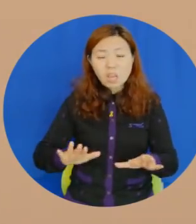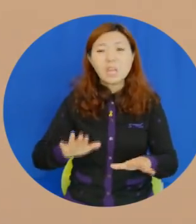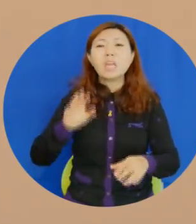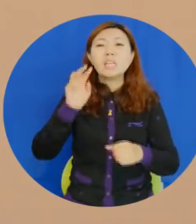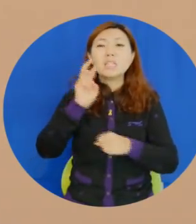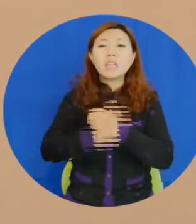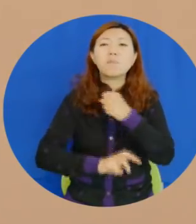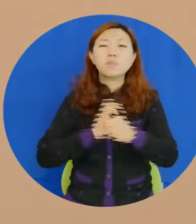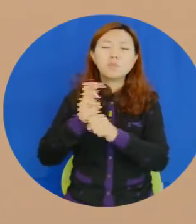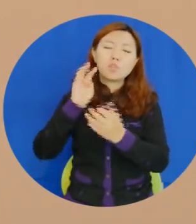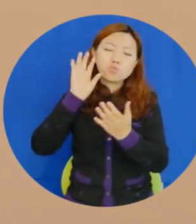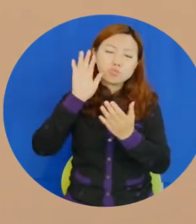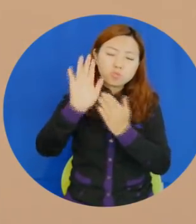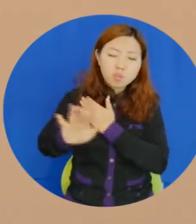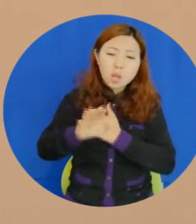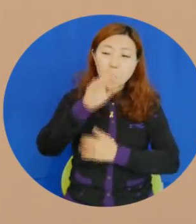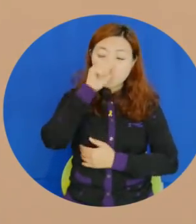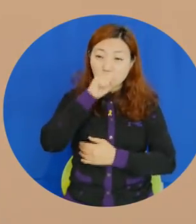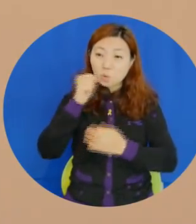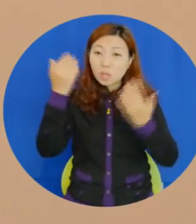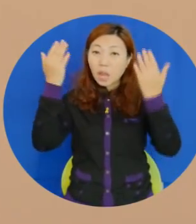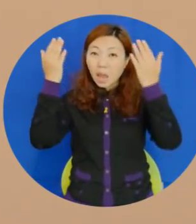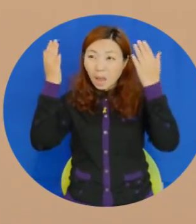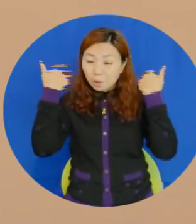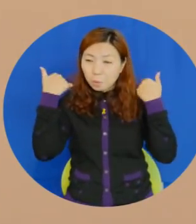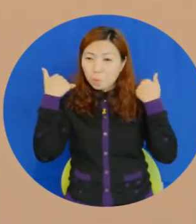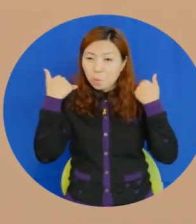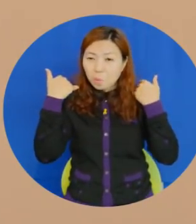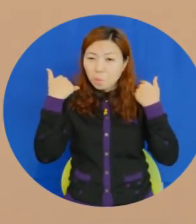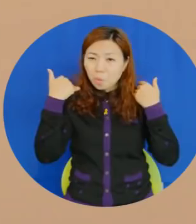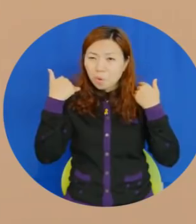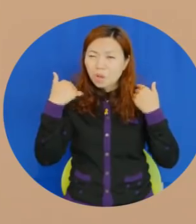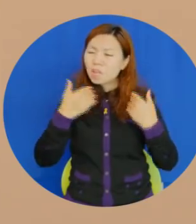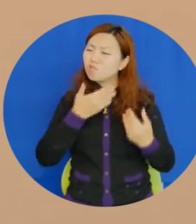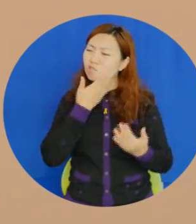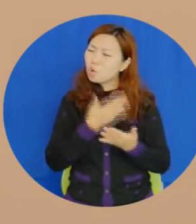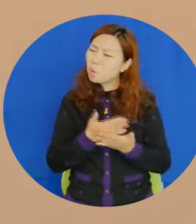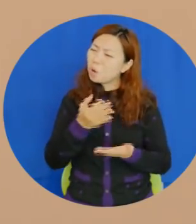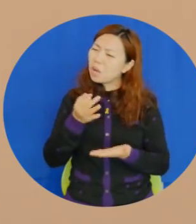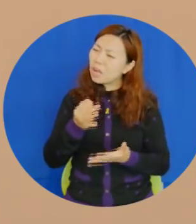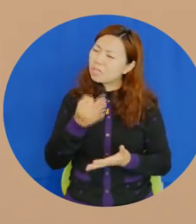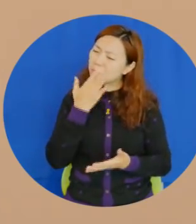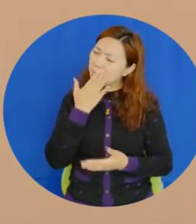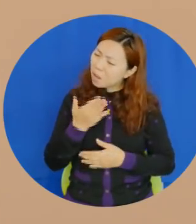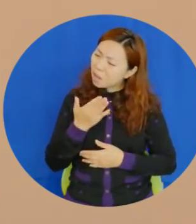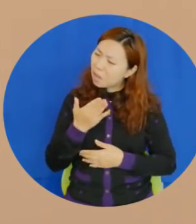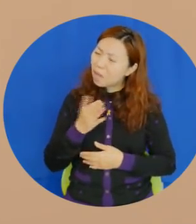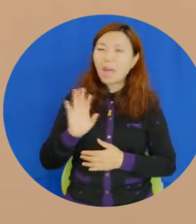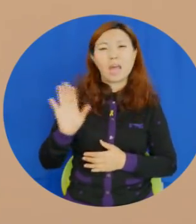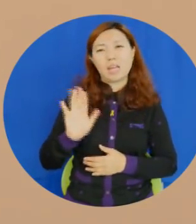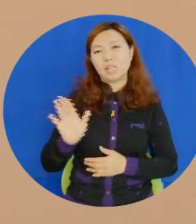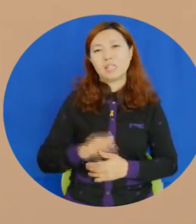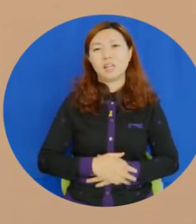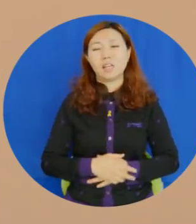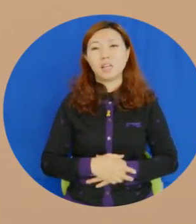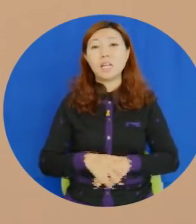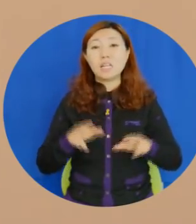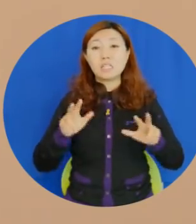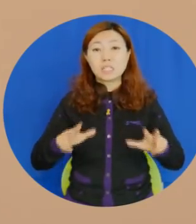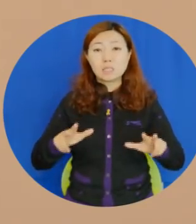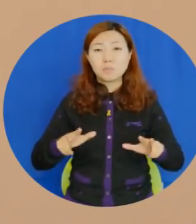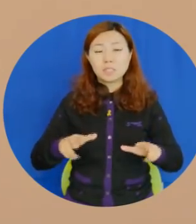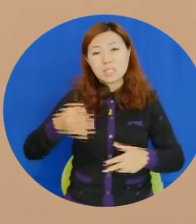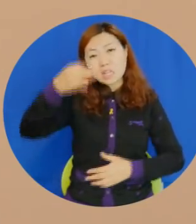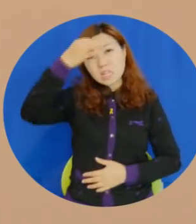30년 후에는 지금 같은 우리가 갔던 경험, 좋은 대학의 학벌이 중요한 가치가 되겠느냐.